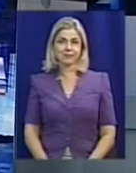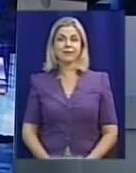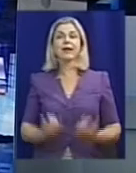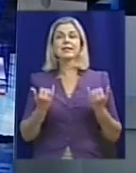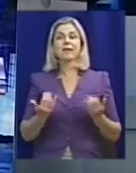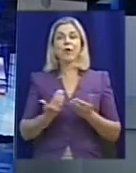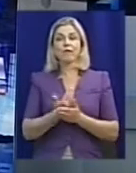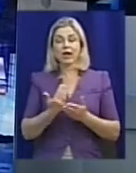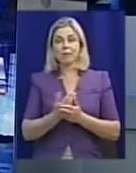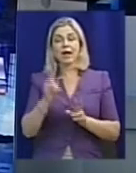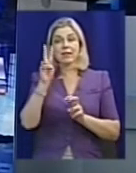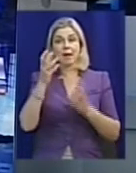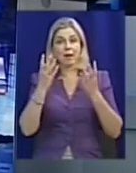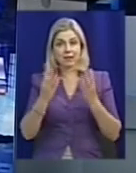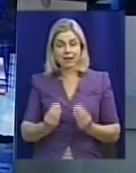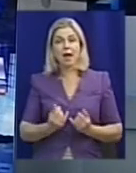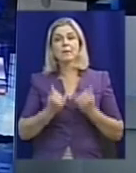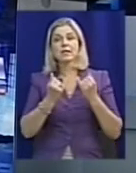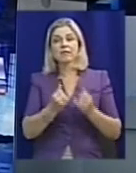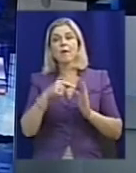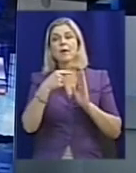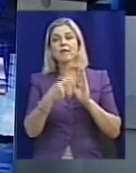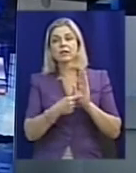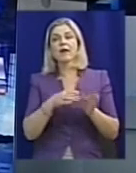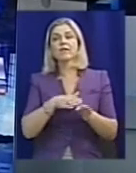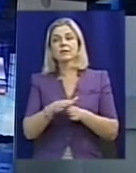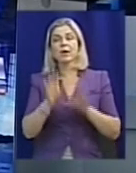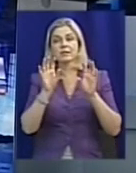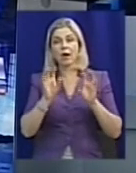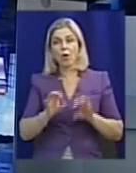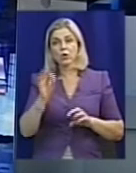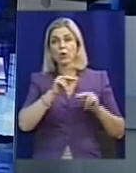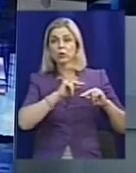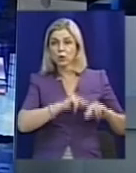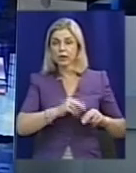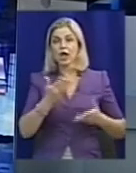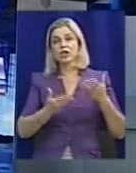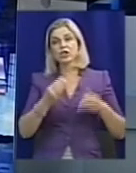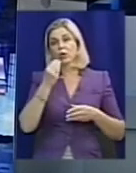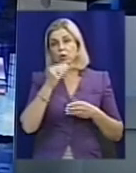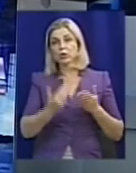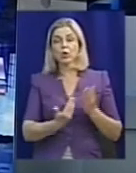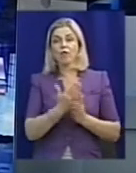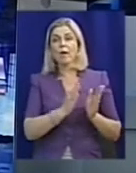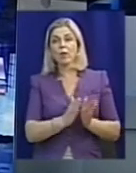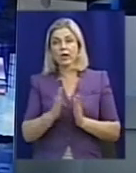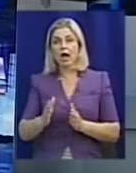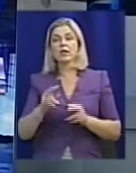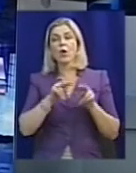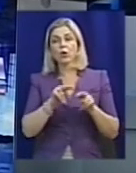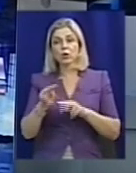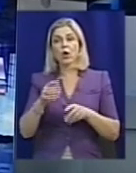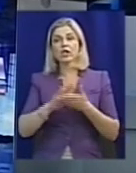Сьогоднішній випуск програми «Тема дня» буде присвячений питанню виконання закону про працю. Чи покращив новий порядок контролю ситуацію